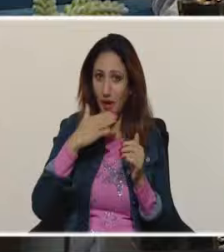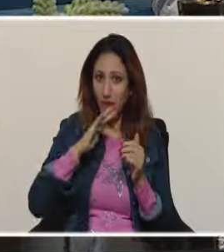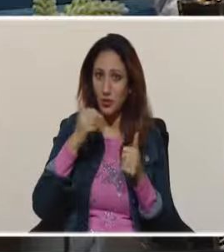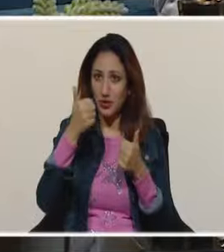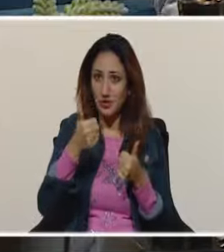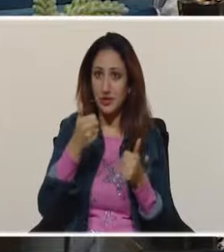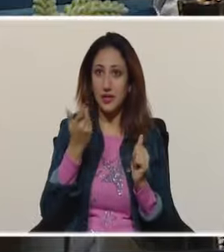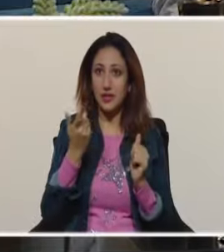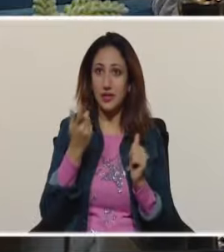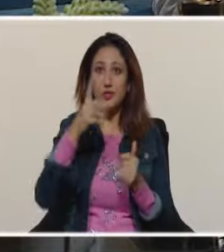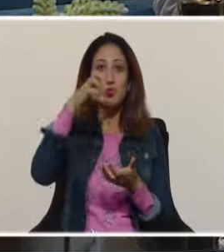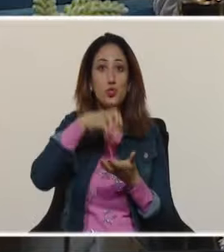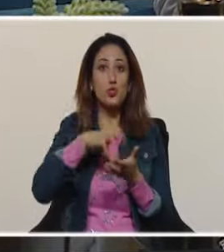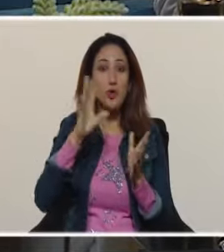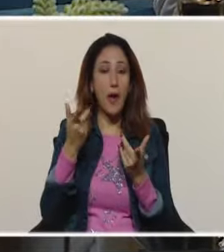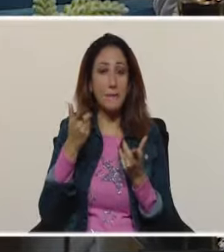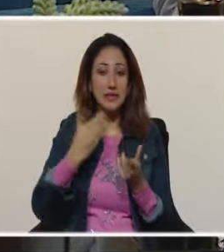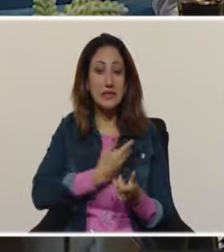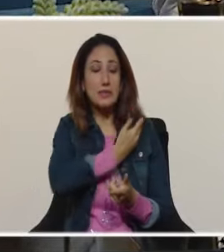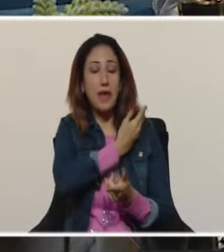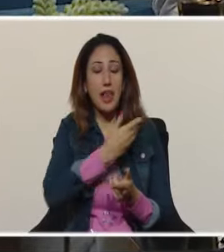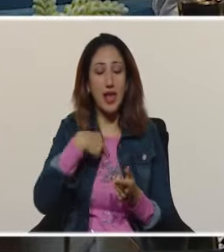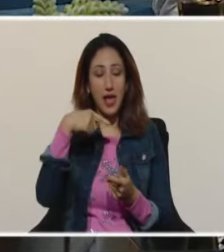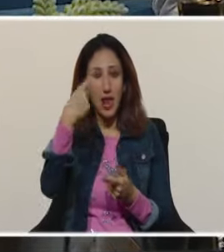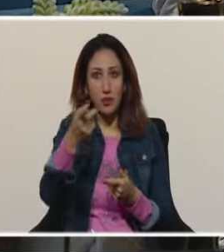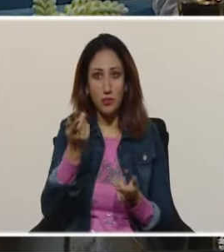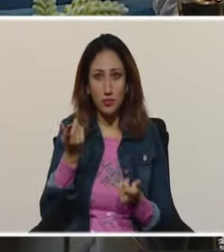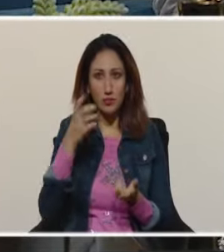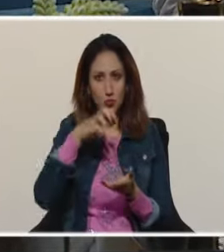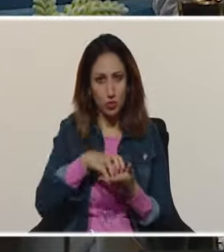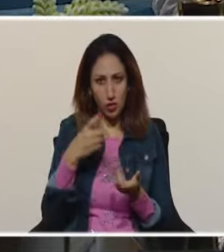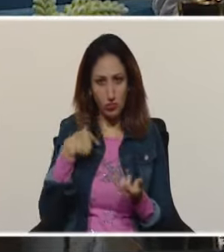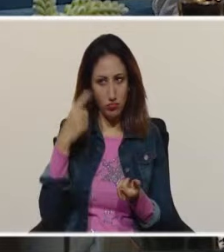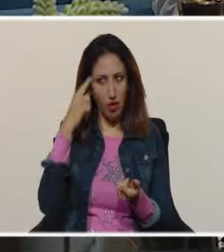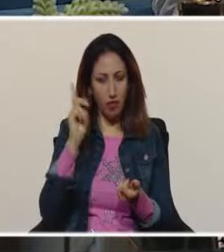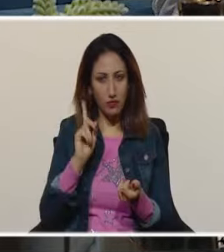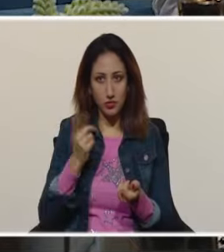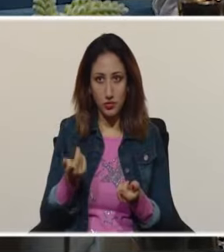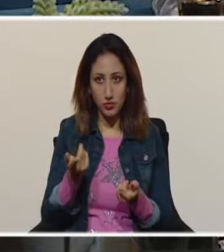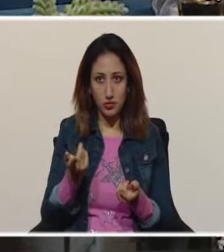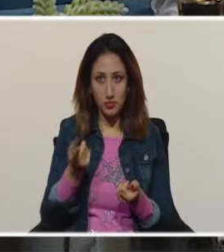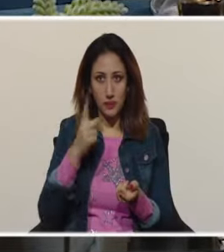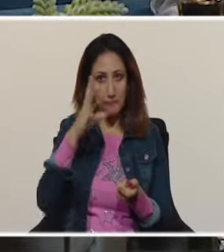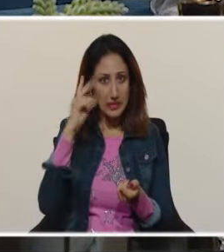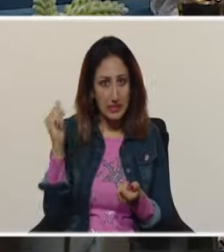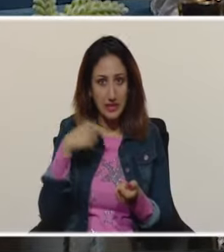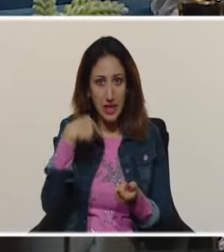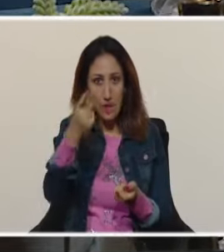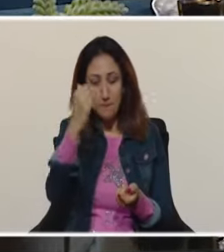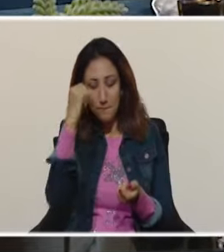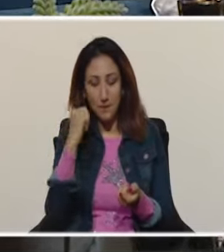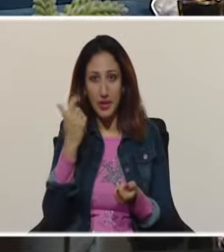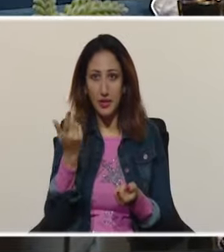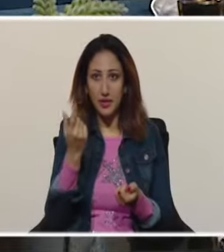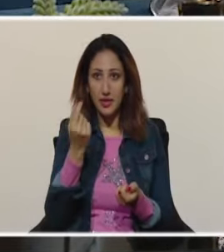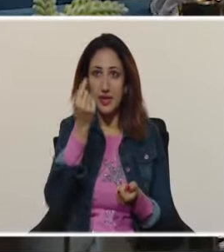نبيل تمام؟ عملتي لي ايه في حوار شقه اسماعيليه اللي كلمتك عنها؟ شقه ايه يا عمو انا ما اعرفش حاجه. قال لي ايه ده يا نجله انت لحقتي نسيتي؟ قلت له طب